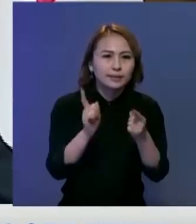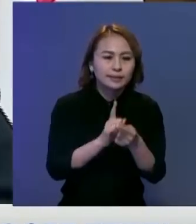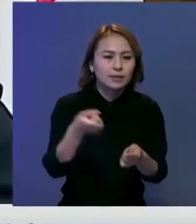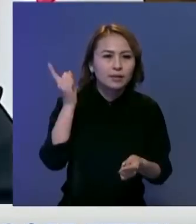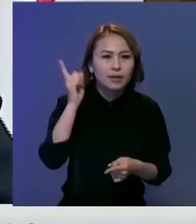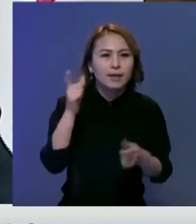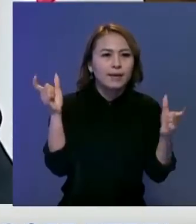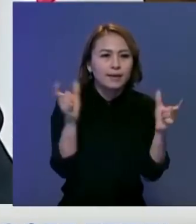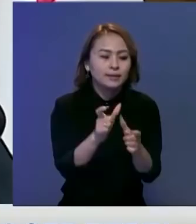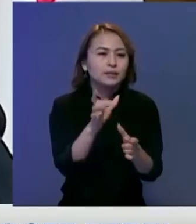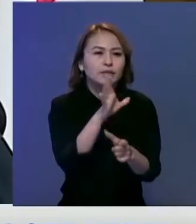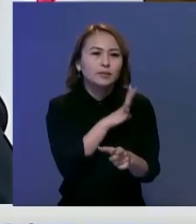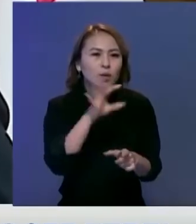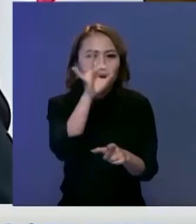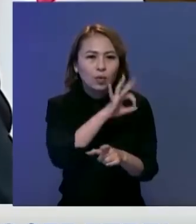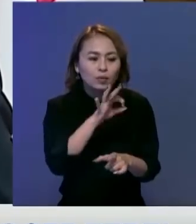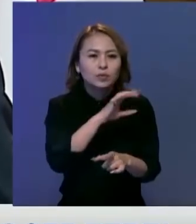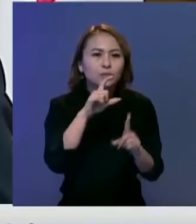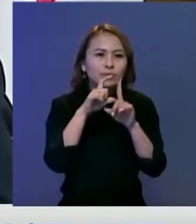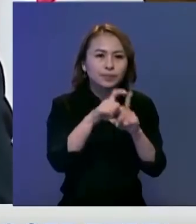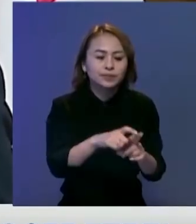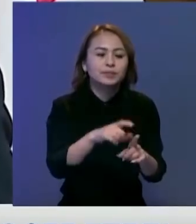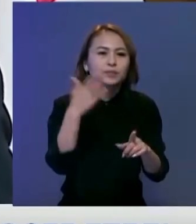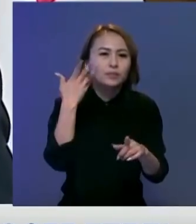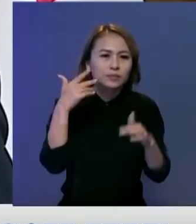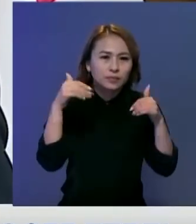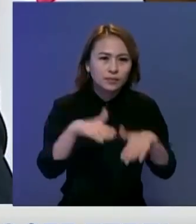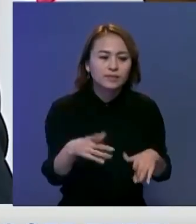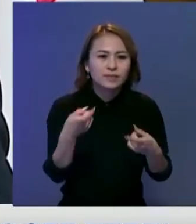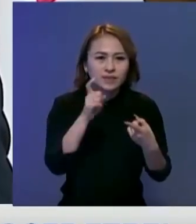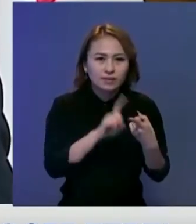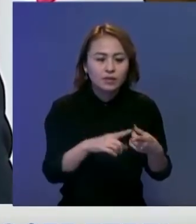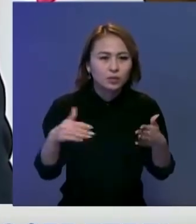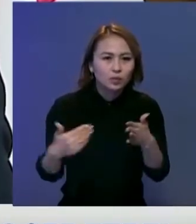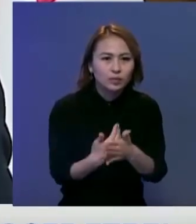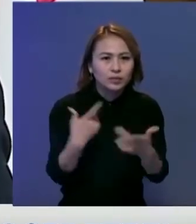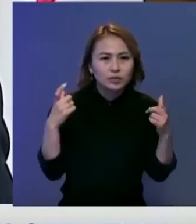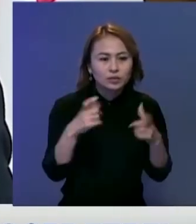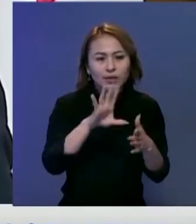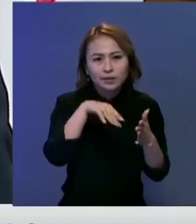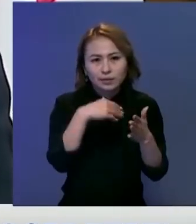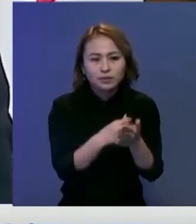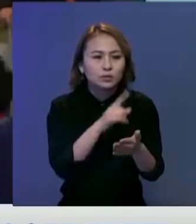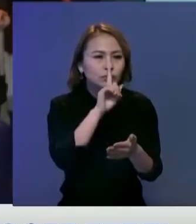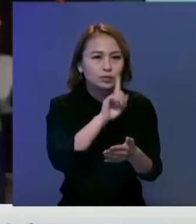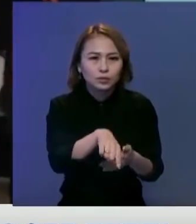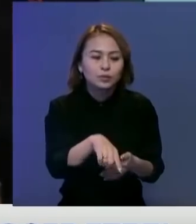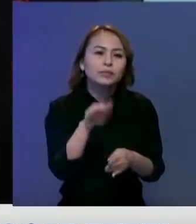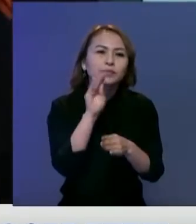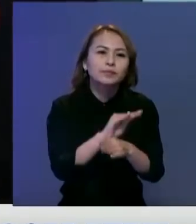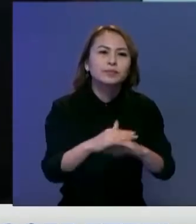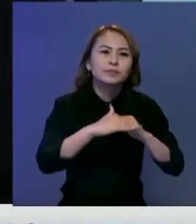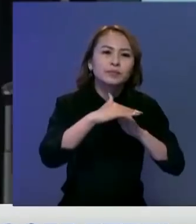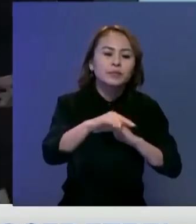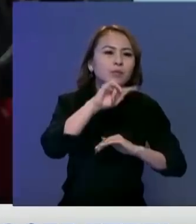карантиндық шектеу шаралары туралы сөз қозғалды. Қабылданған шешімге сәйкес жаңа шектеуілер әзірге еңізілмейді. Жергілікті